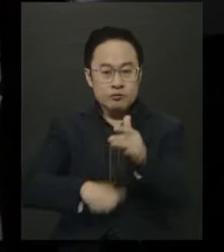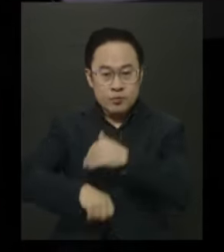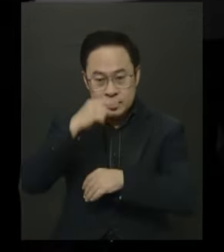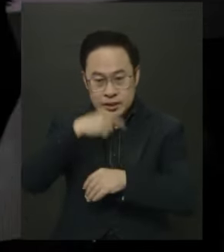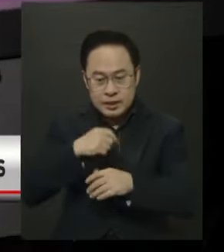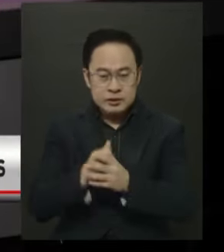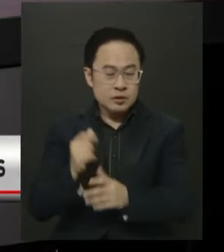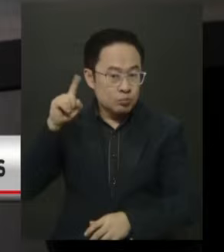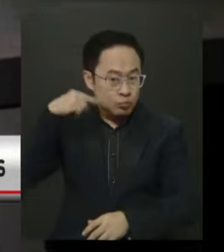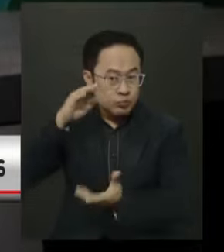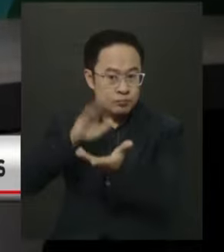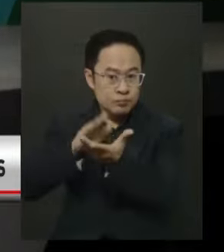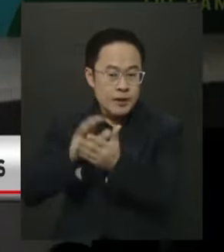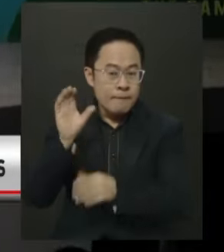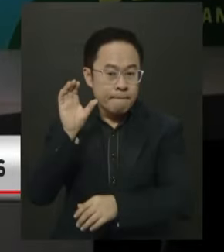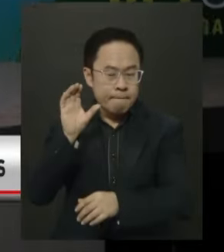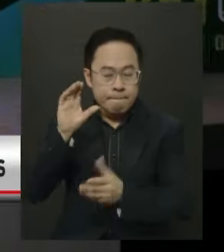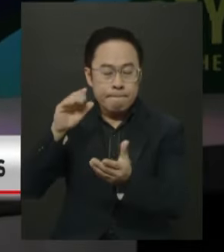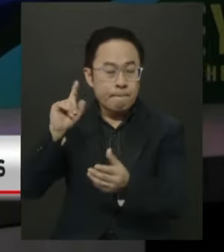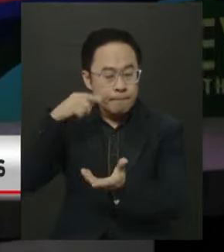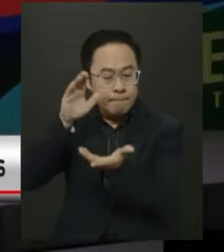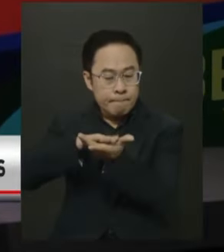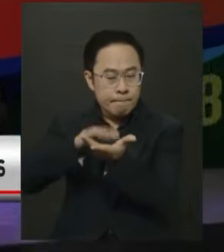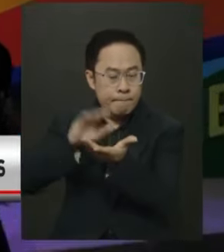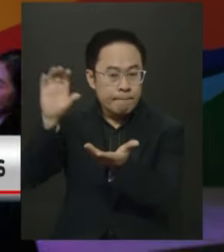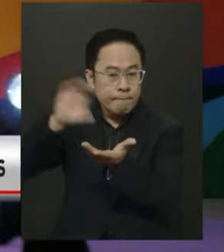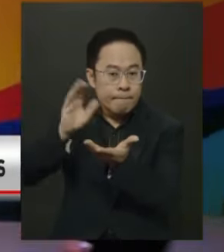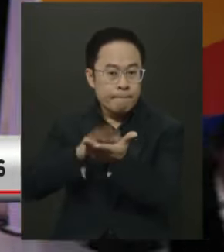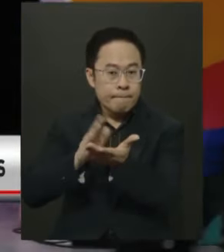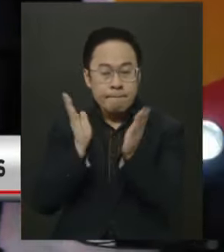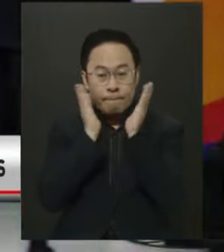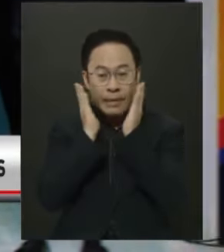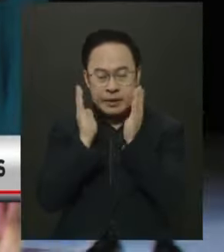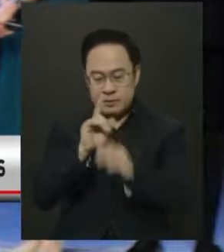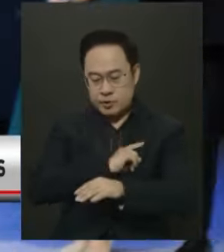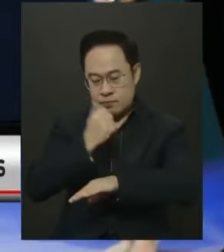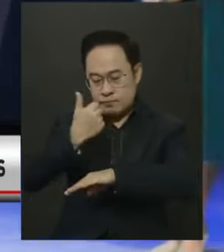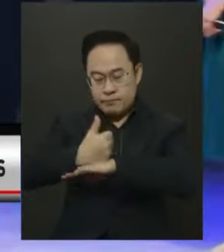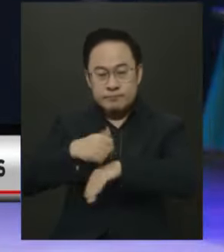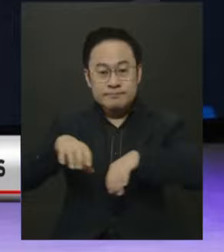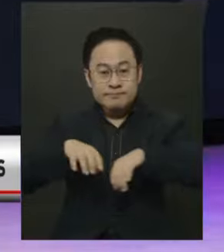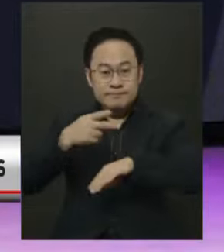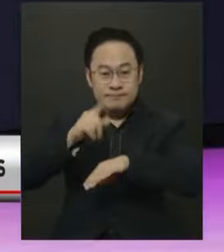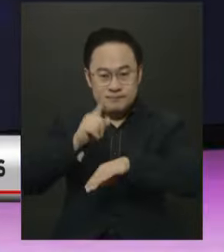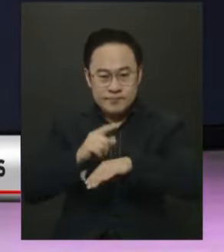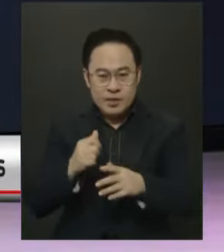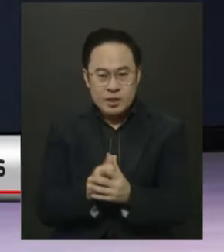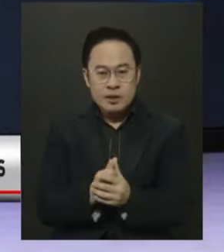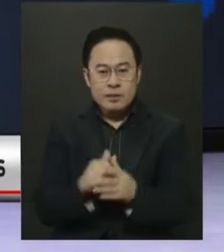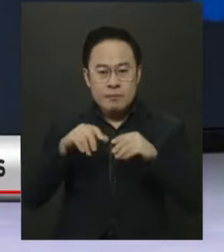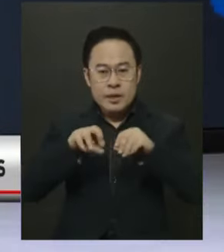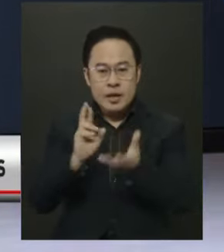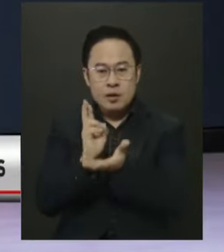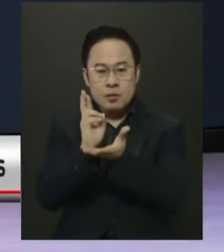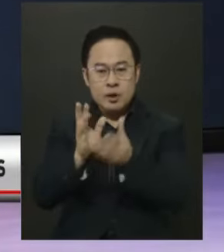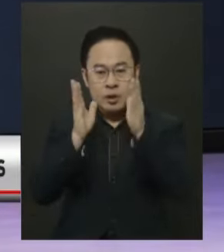ทยเป็ประทานจัดงาน FA Thailand Awards 2023-2024เพื่อมอปรวันเป็นการประกาศกิธิคุณแ